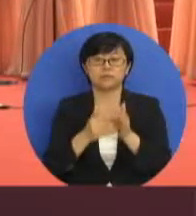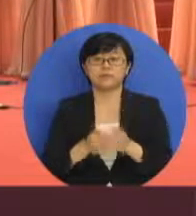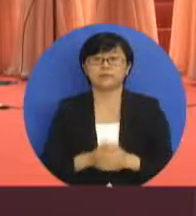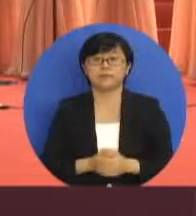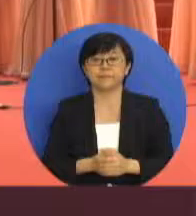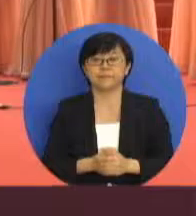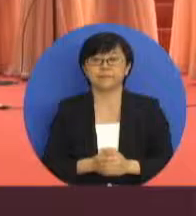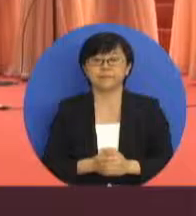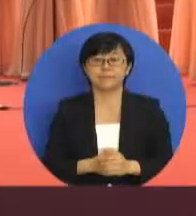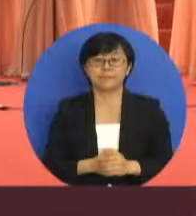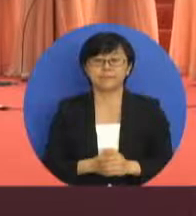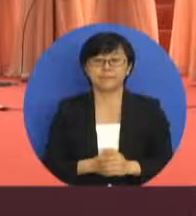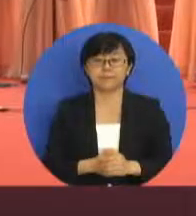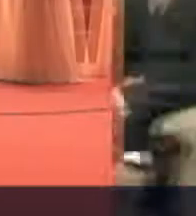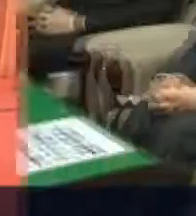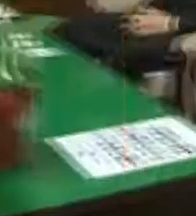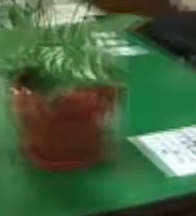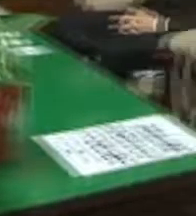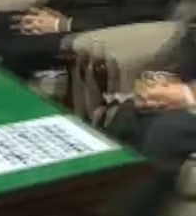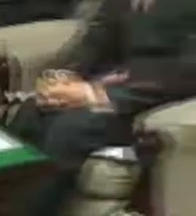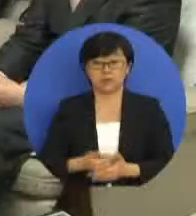준비됐습니다.